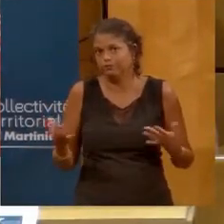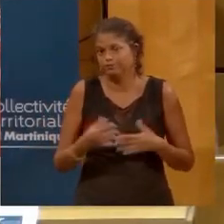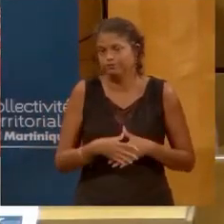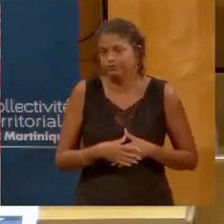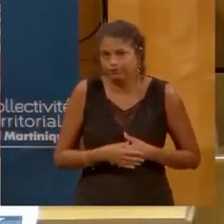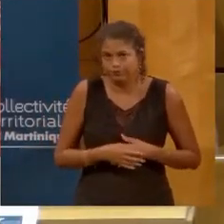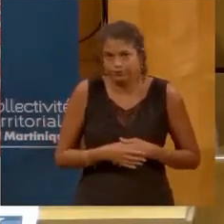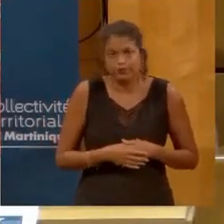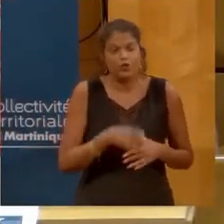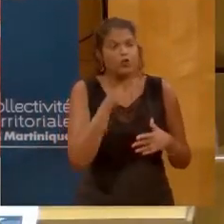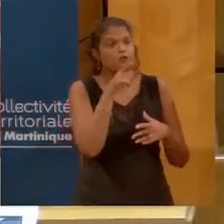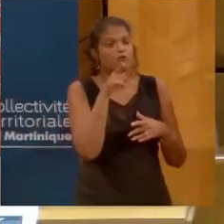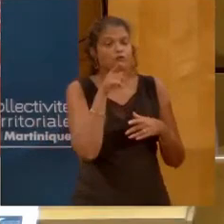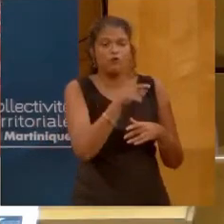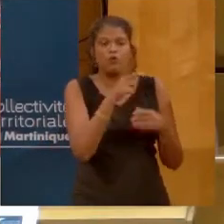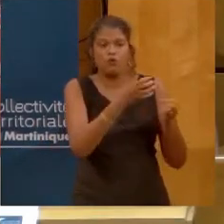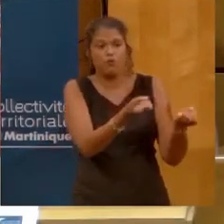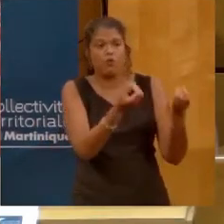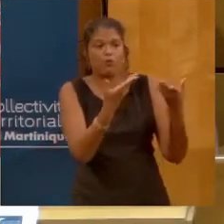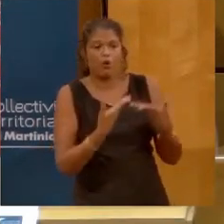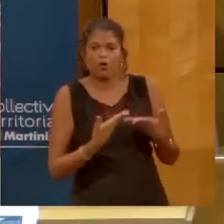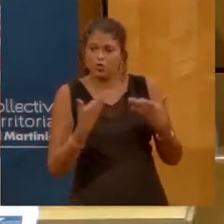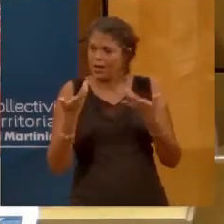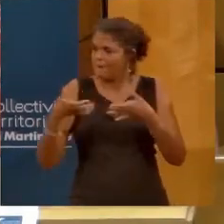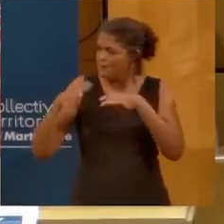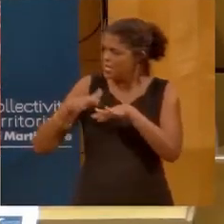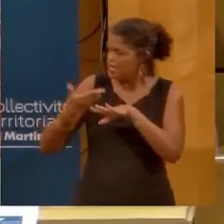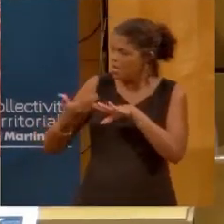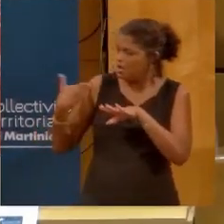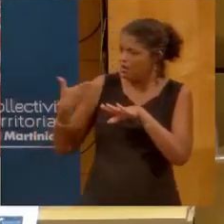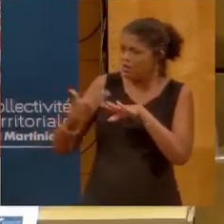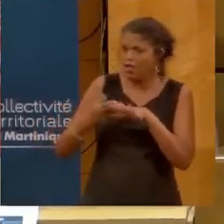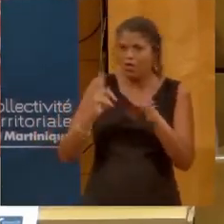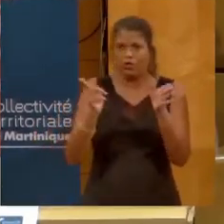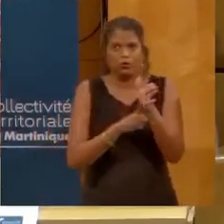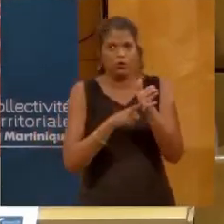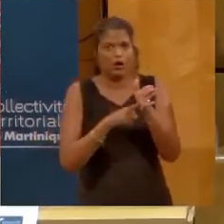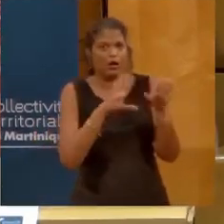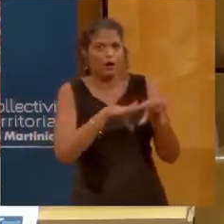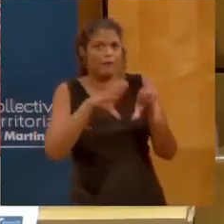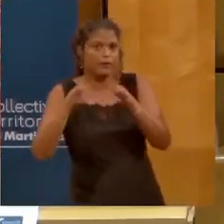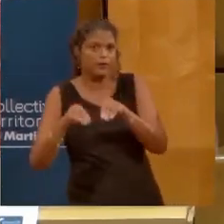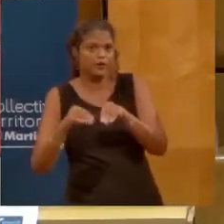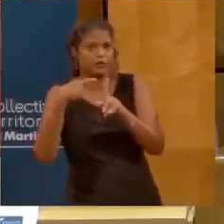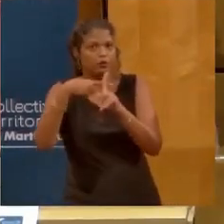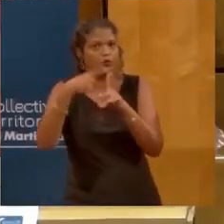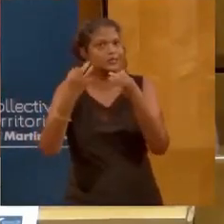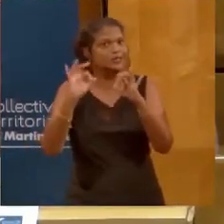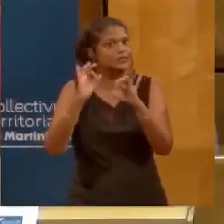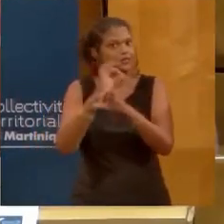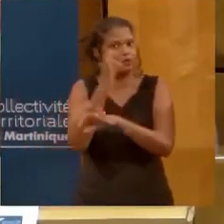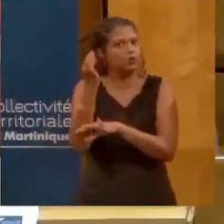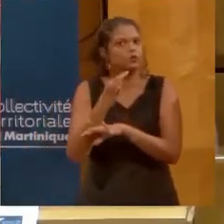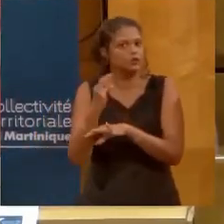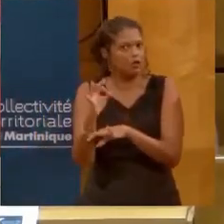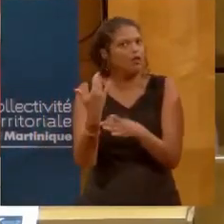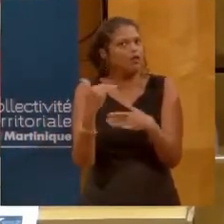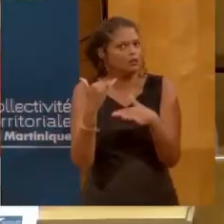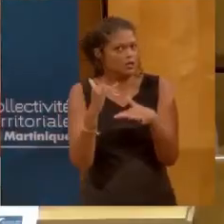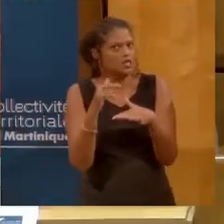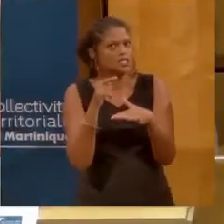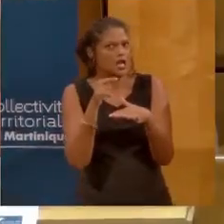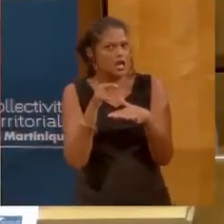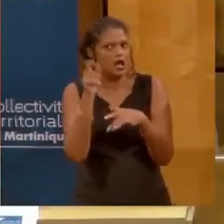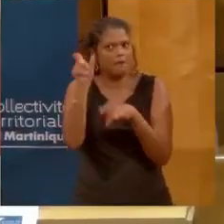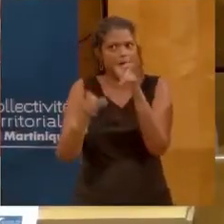Vous avez proposé dans la plénière suivante, pour les droits de mutation, plus 10%. Donc, ça tombe déjà donc, sur la tête des